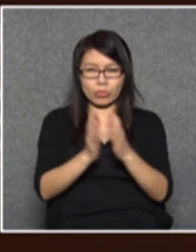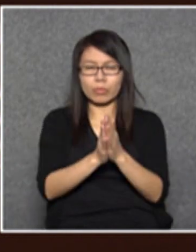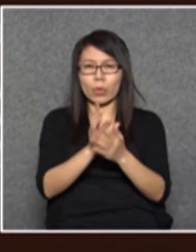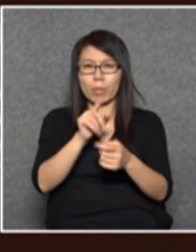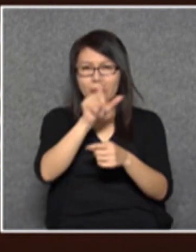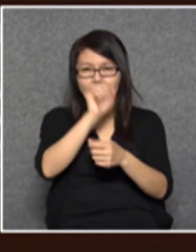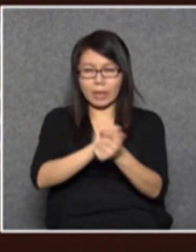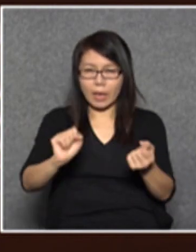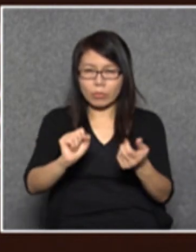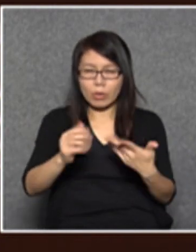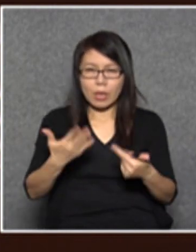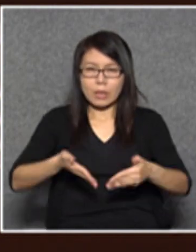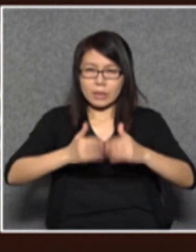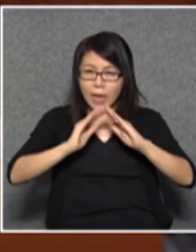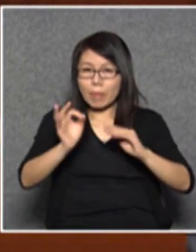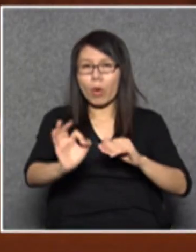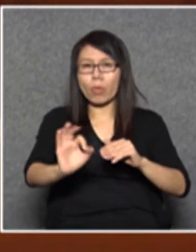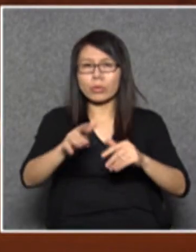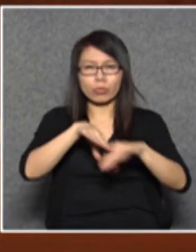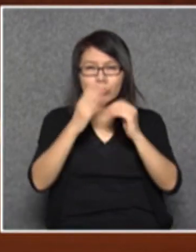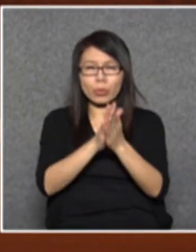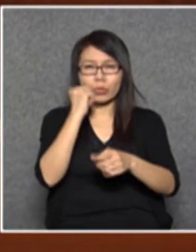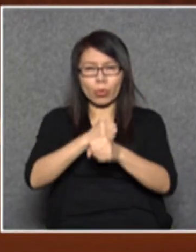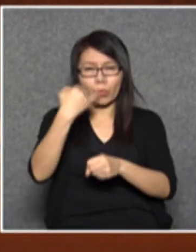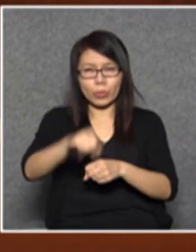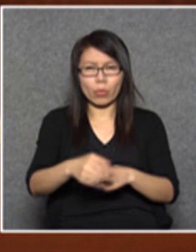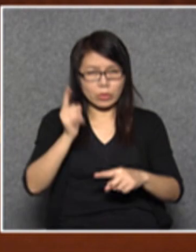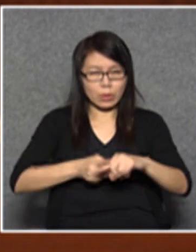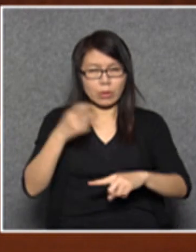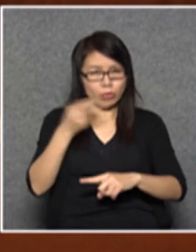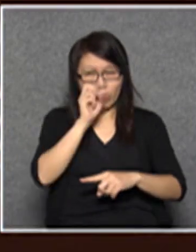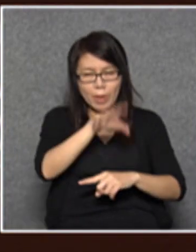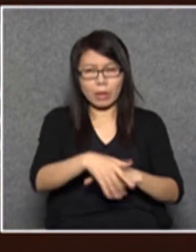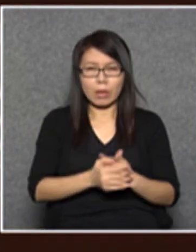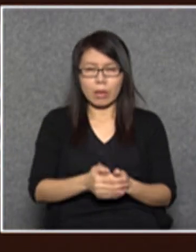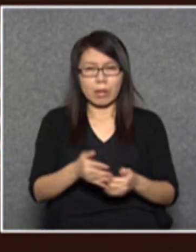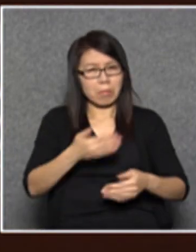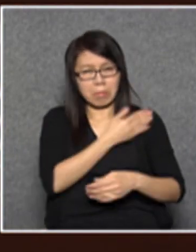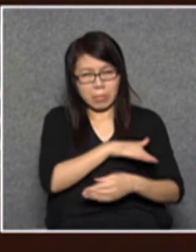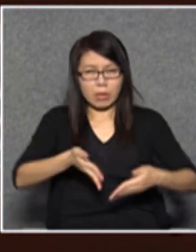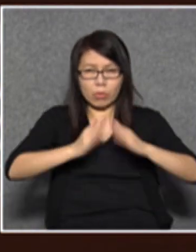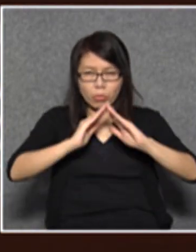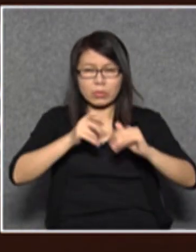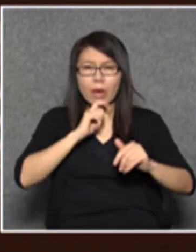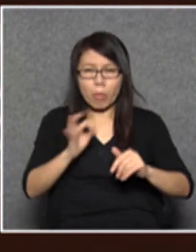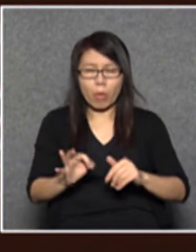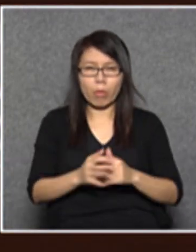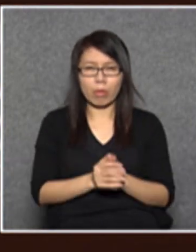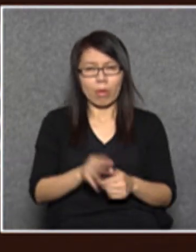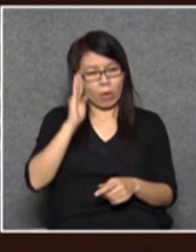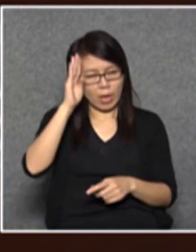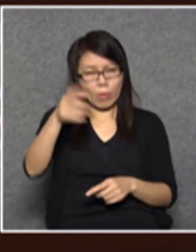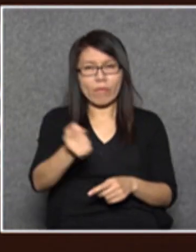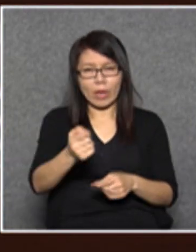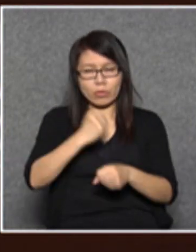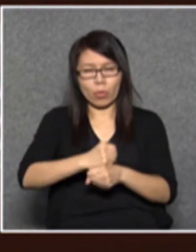決，不成立個局你就什麼都不可以做。我真的想再問你一次，無論個局成立不成立得到，我當然希望快點